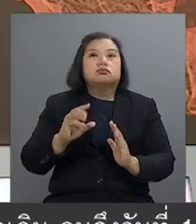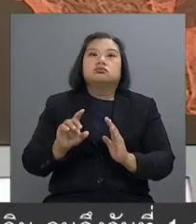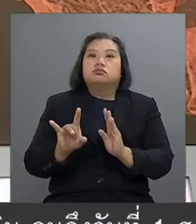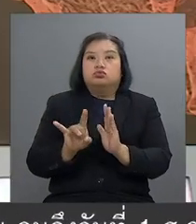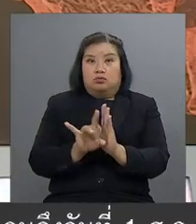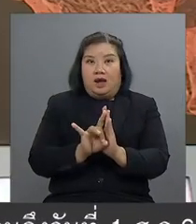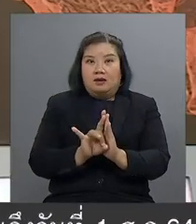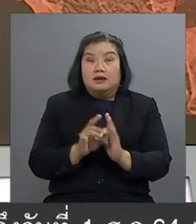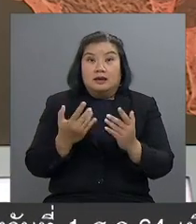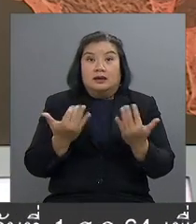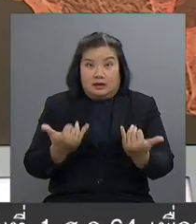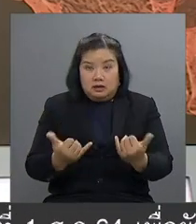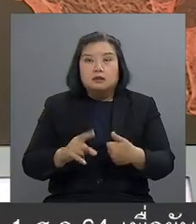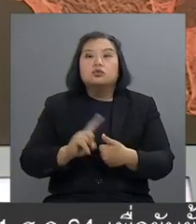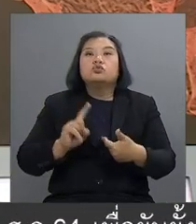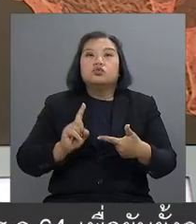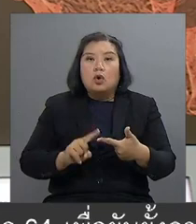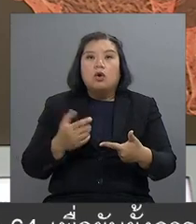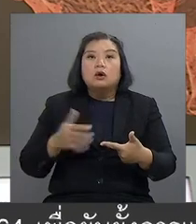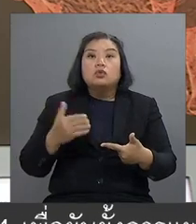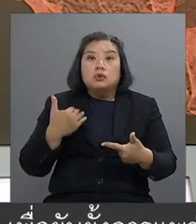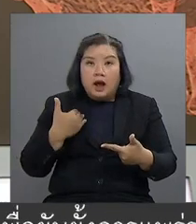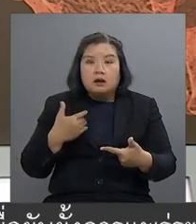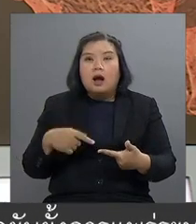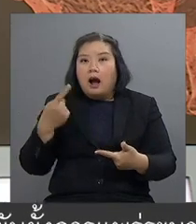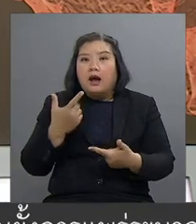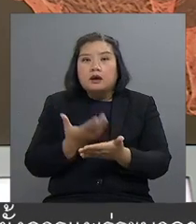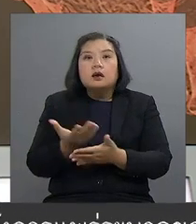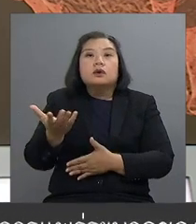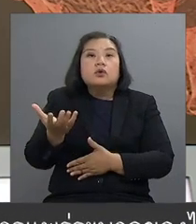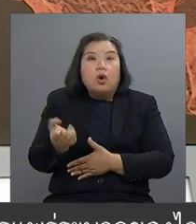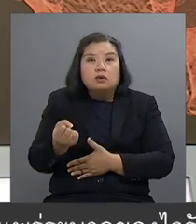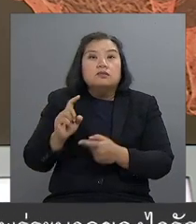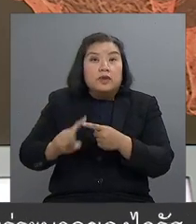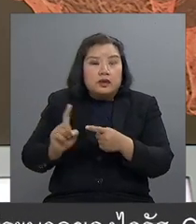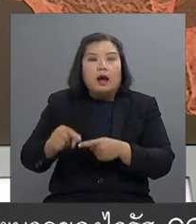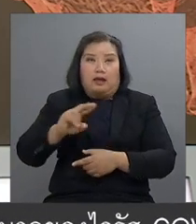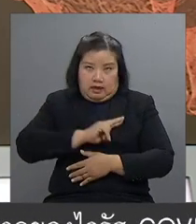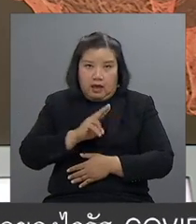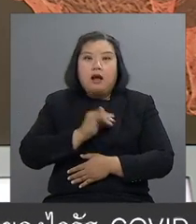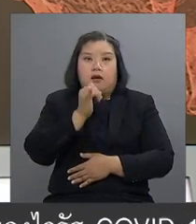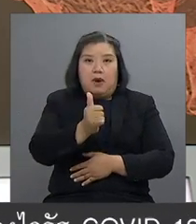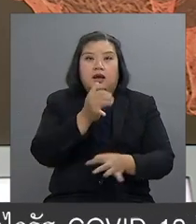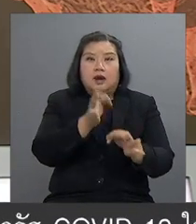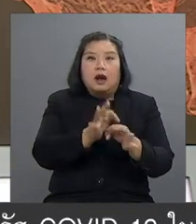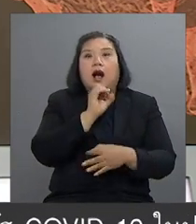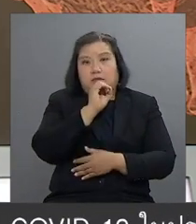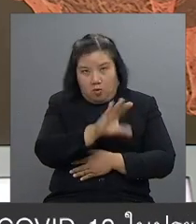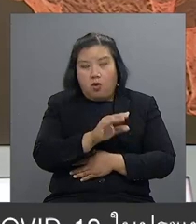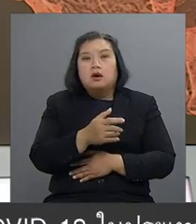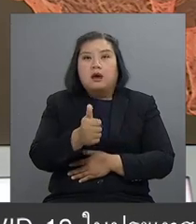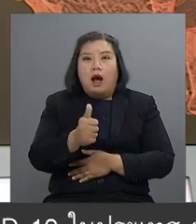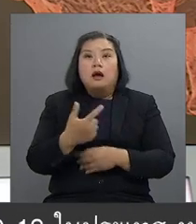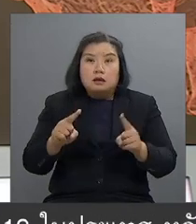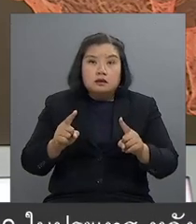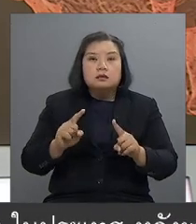ก็คือการเพิ่มความสะดวกให้ลูกนี่ไปแจ้งขอความช่วยเหลือเองนะหรือจะใช้ช่องทางให้นายจ้างหรือเจ้าของกิจการ